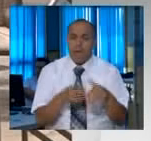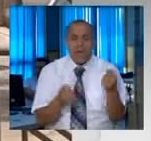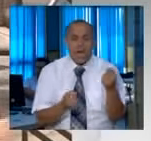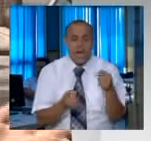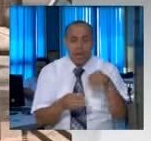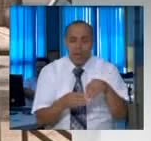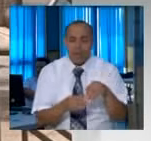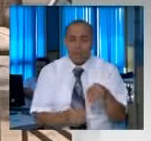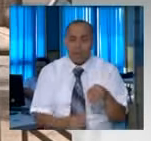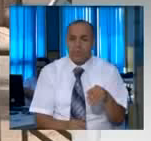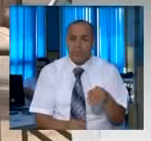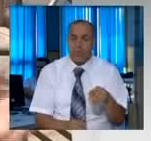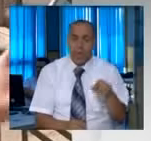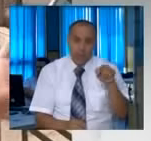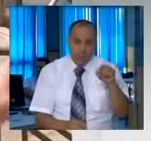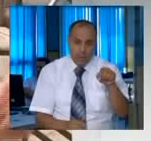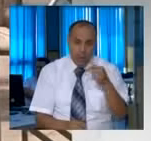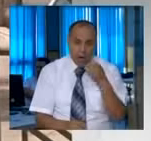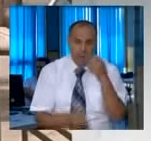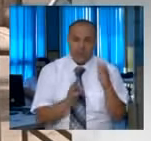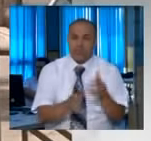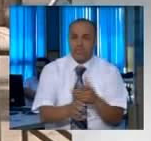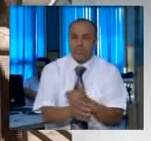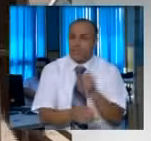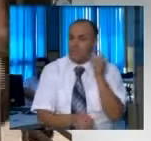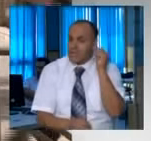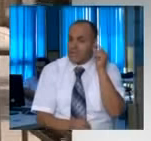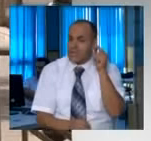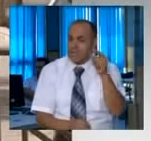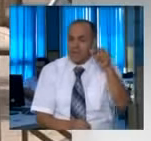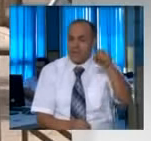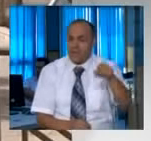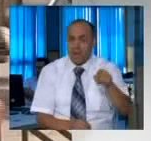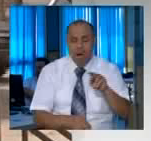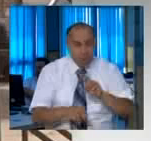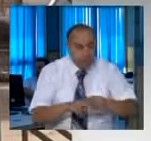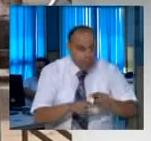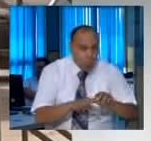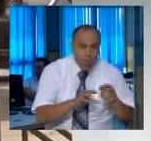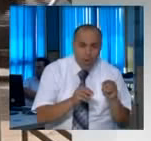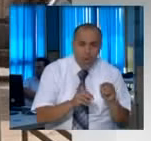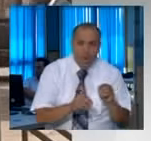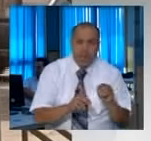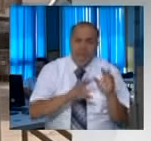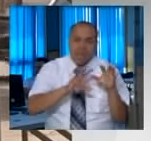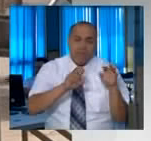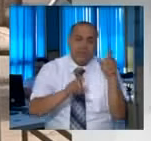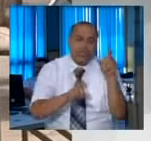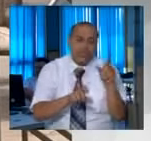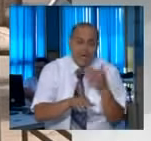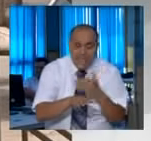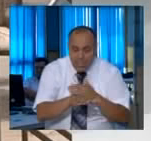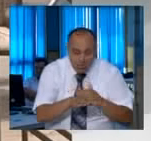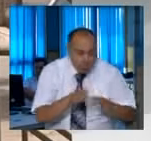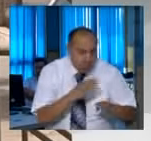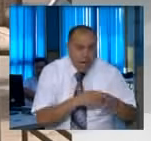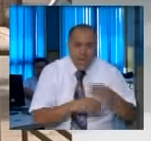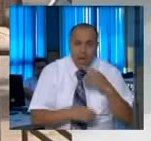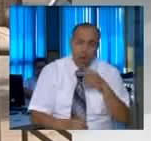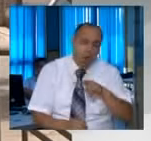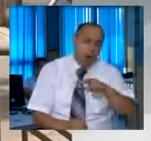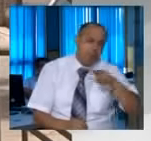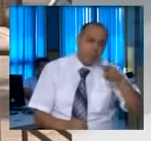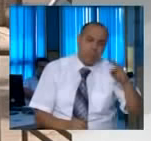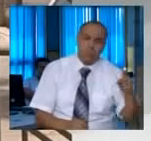السيارات. وحاليا بالمستشفى الجهوي القصرين يجري إسعاف أكثر من 80 جريح وتحويل عدد